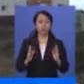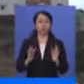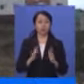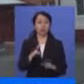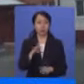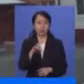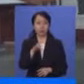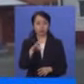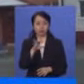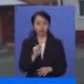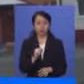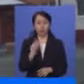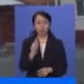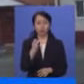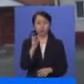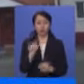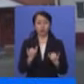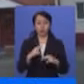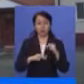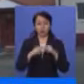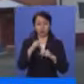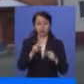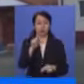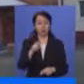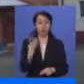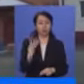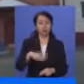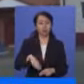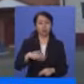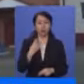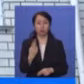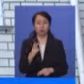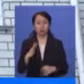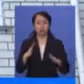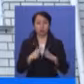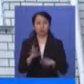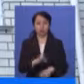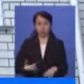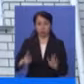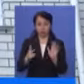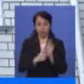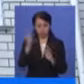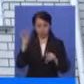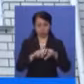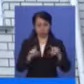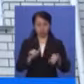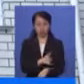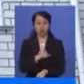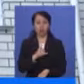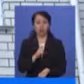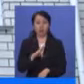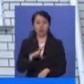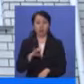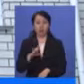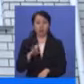Нурсултана Назарбаева, Ивана Шухова для строительства 144-квартирного дома. А также в районе 8-й школы в границах улиц Нурсултана